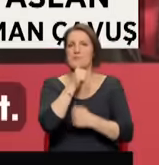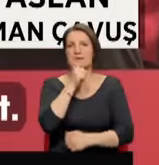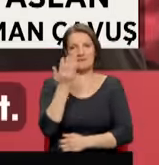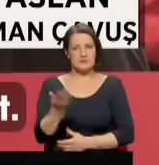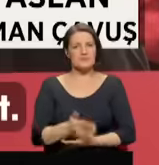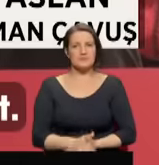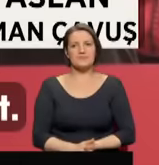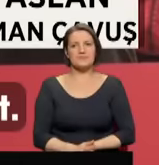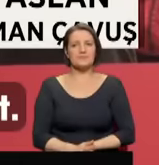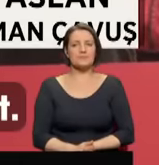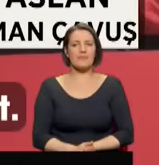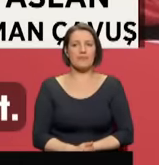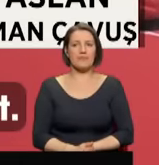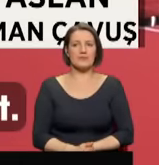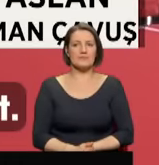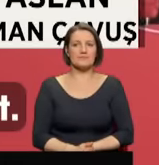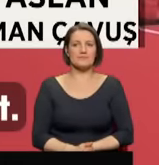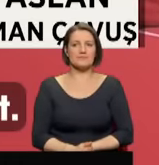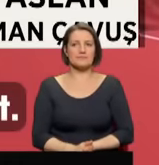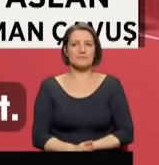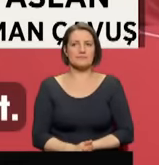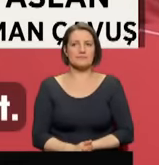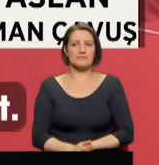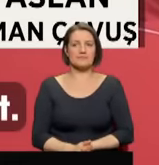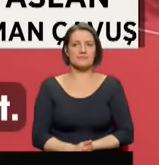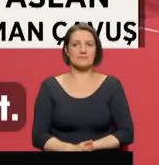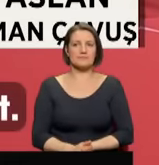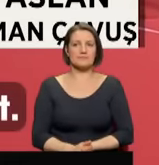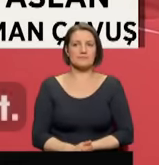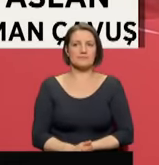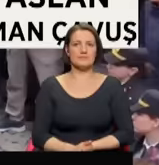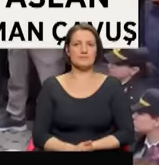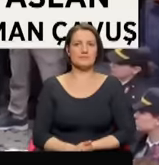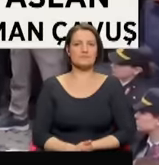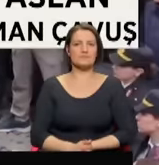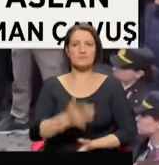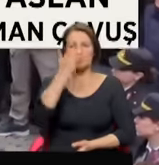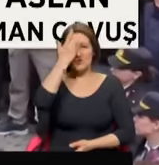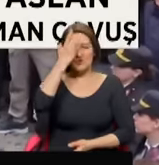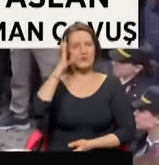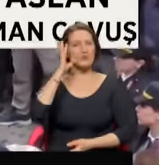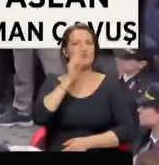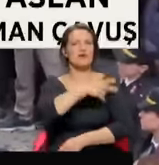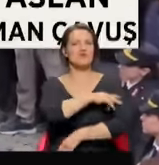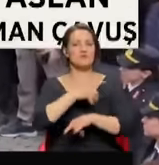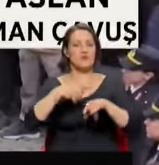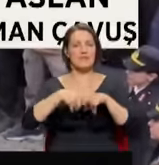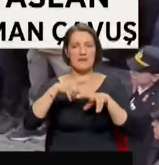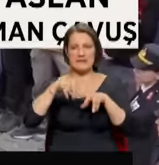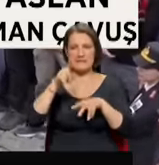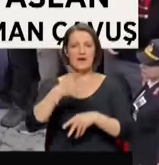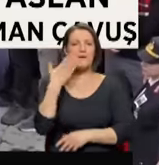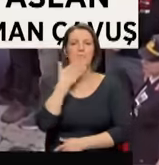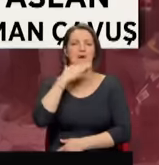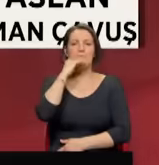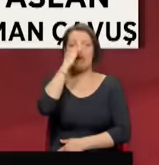babasıydı. Allah seni daha çok seviyordu, bunu biliyordu bitti. Şehit piyade uzman çavuş Hikmet Aslan'ı